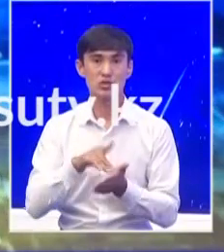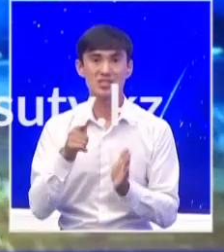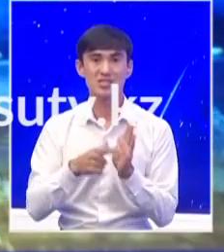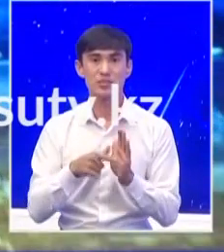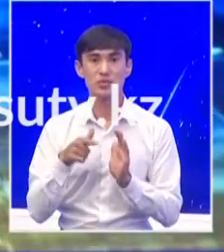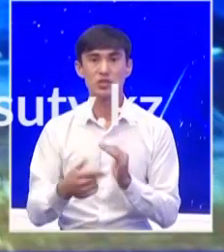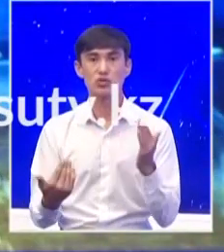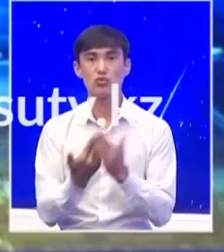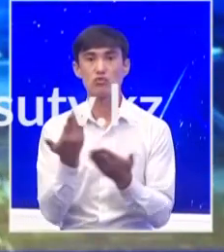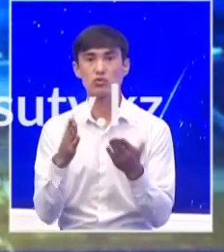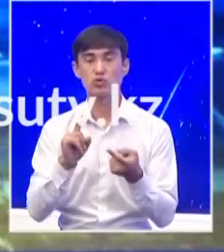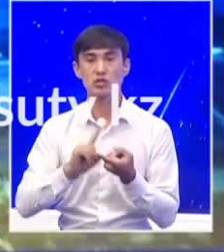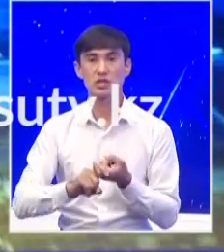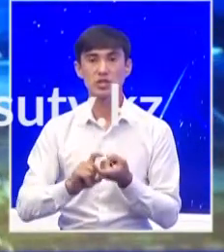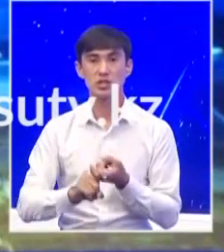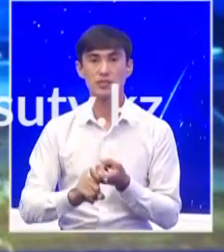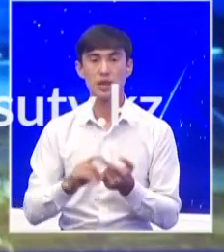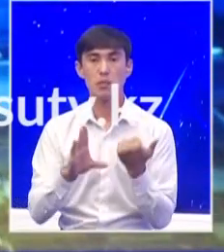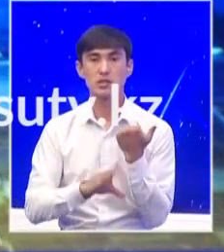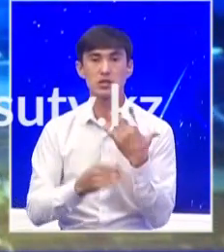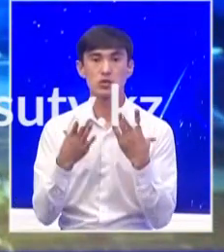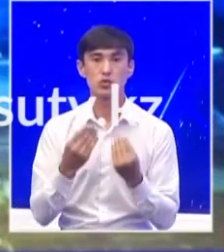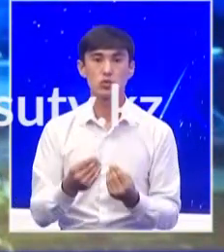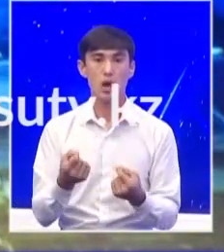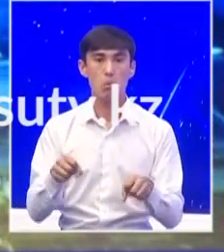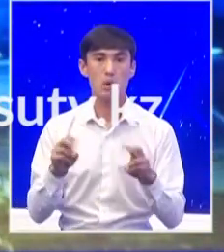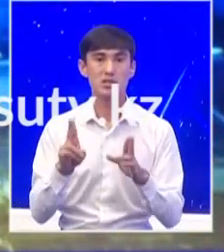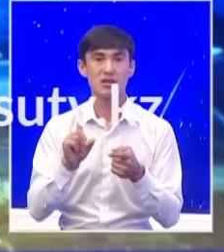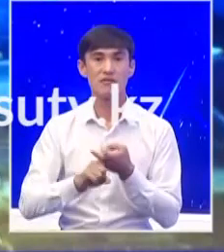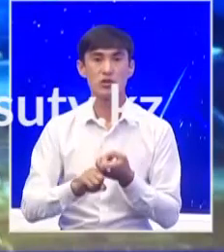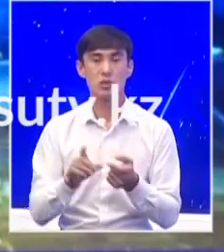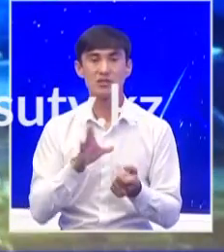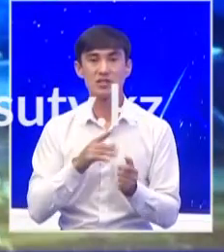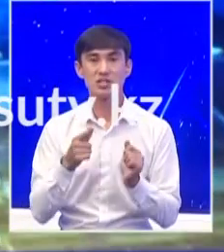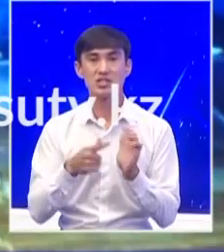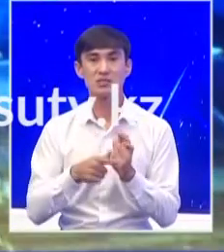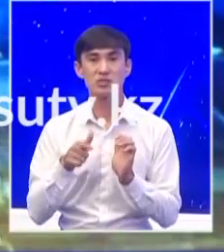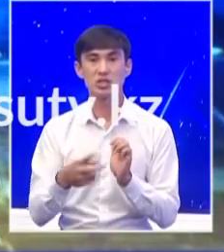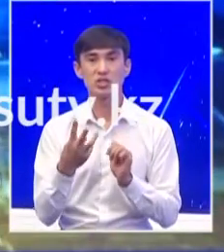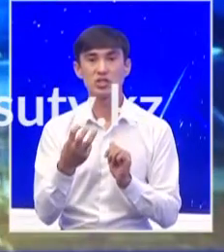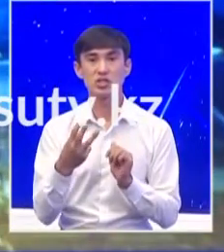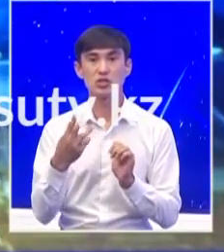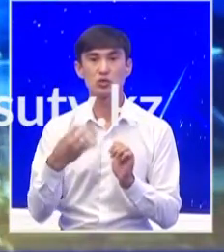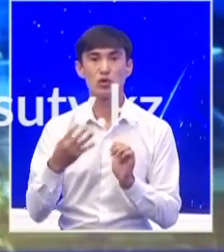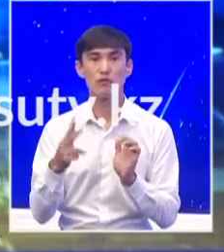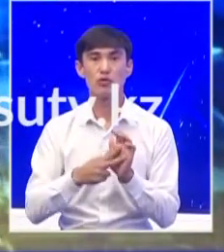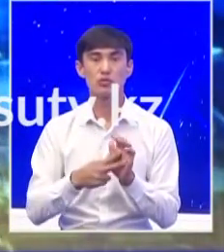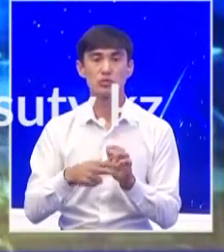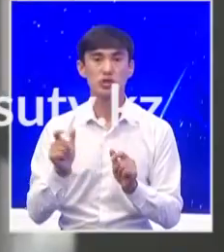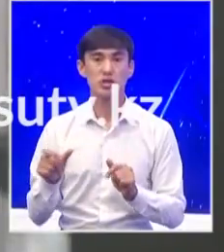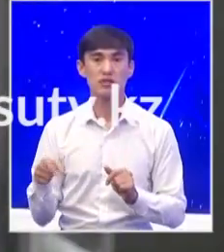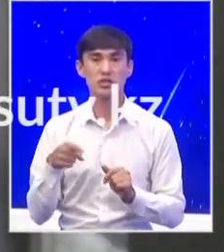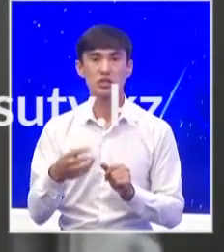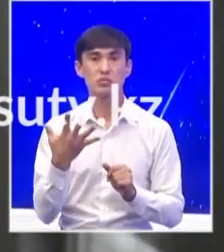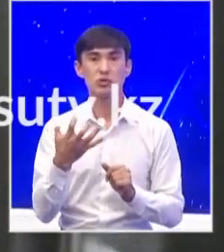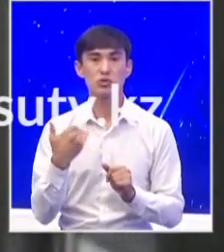тысяч новых случаев заражения. За последние сутки опасный вирус подхватили 7 348 человек.